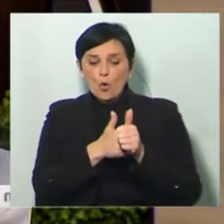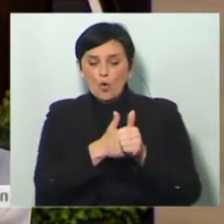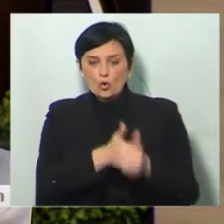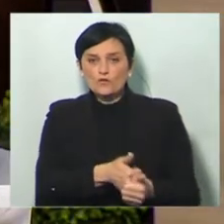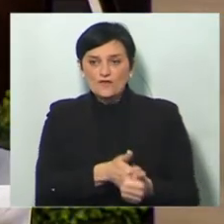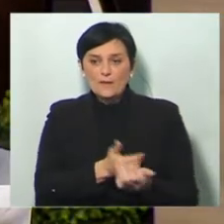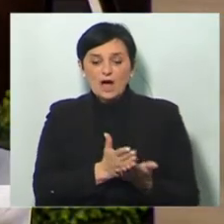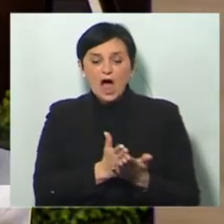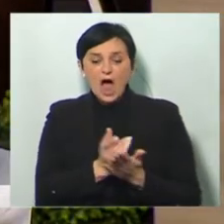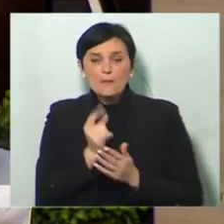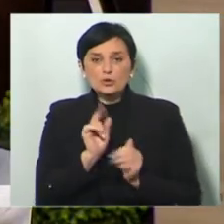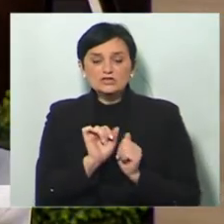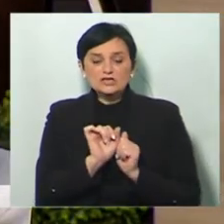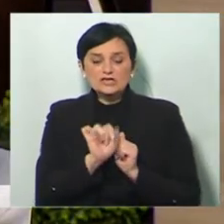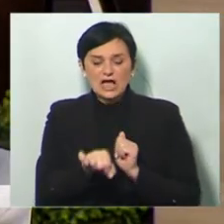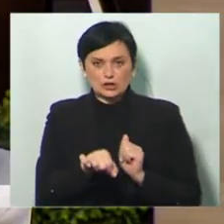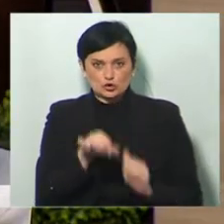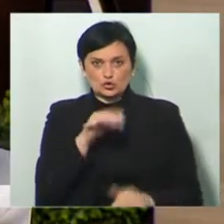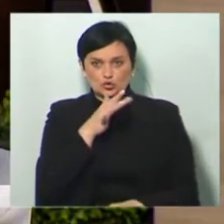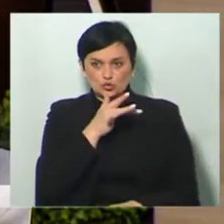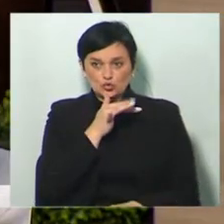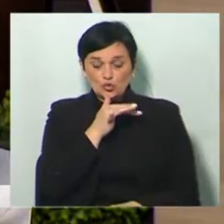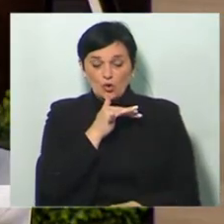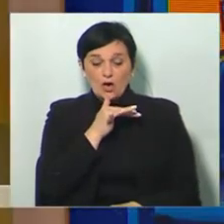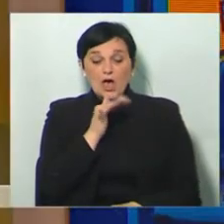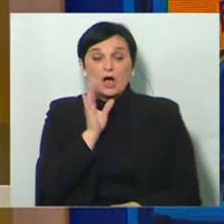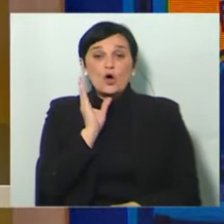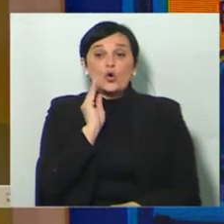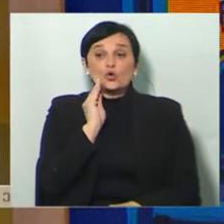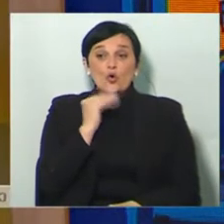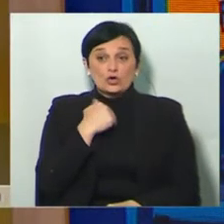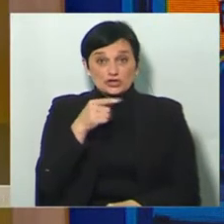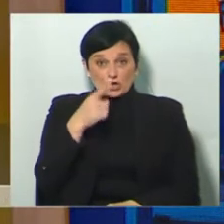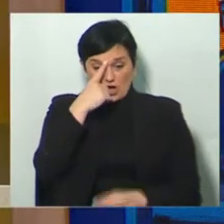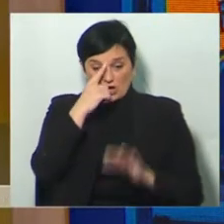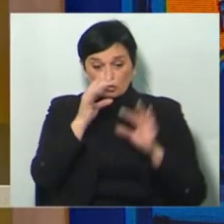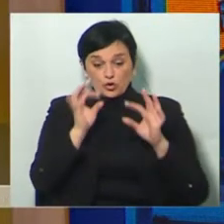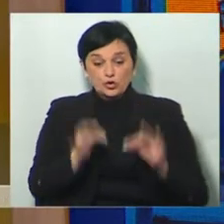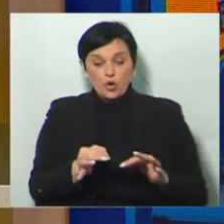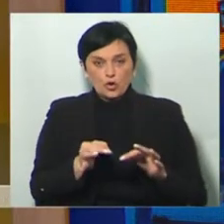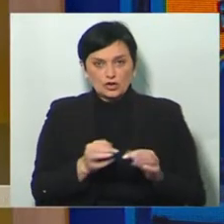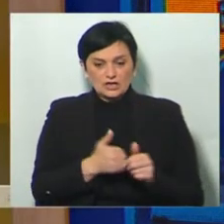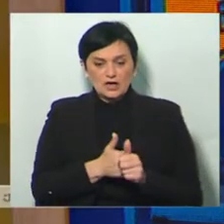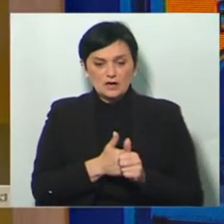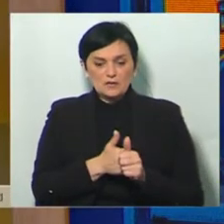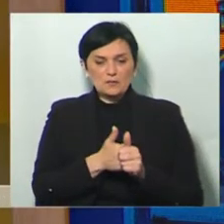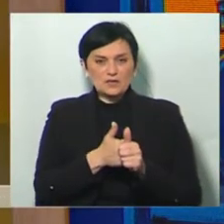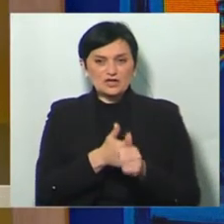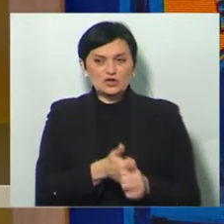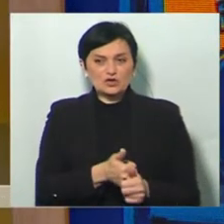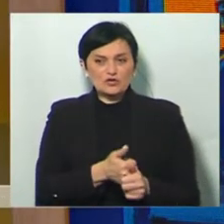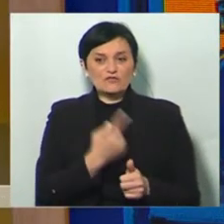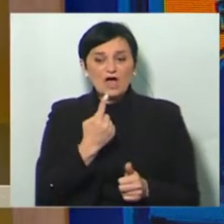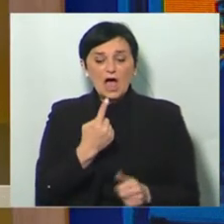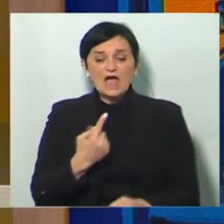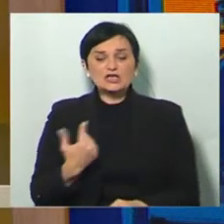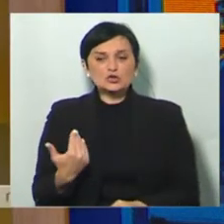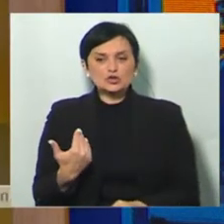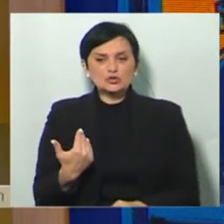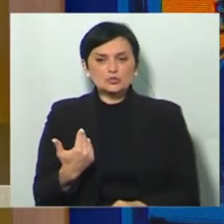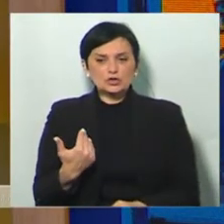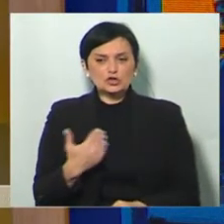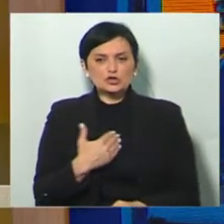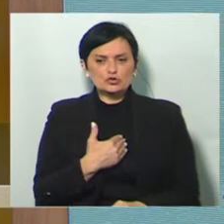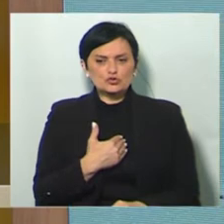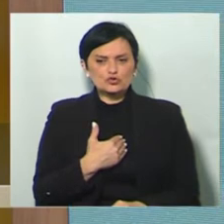ამოცანის გადაჭრის დროს. როდესაც ჩვენ აი ამ ლოგიკას მიყვებით, ერთი მხრივ ჩვენ მივედით